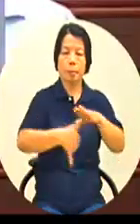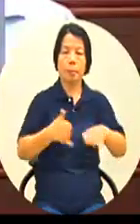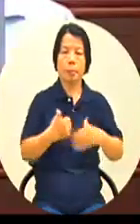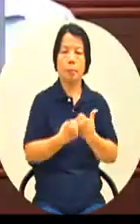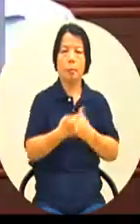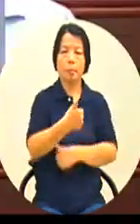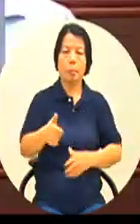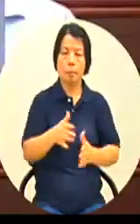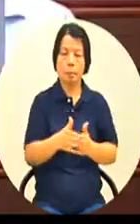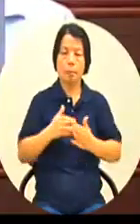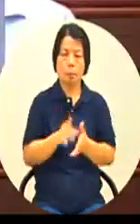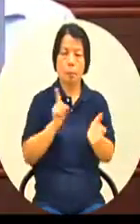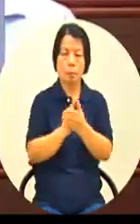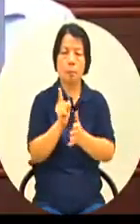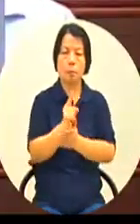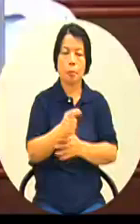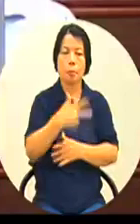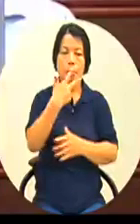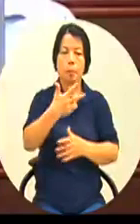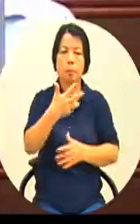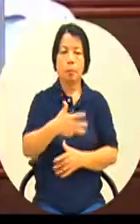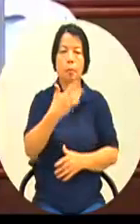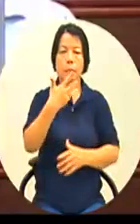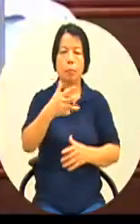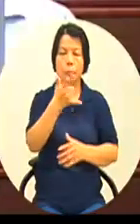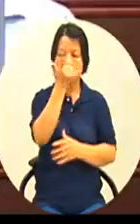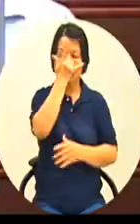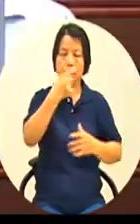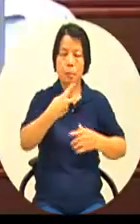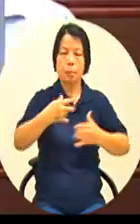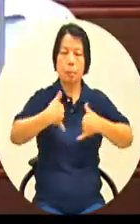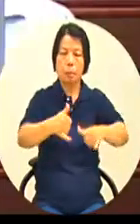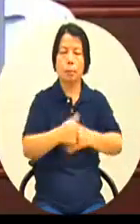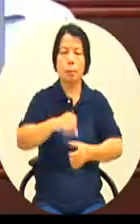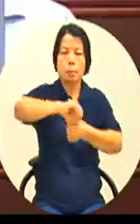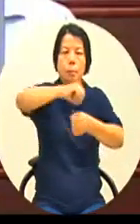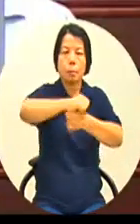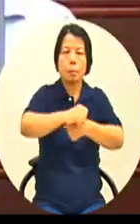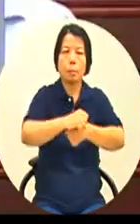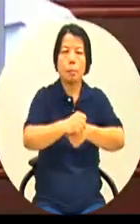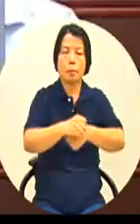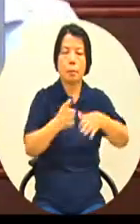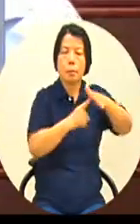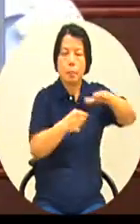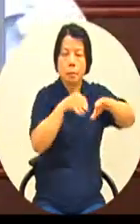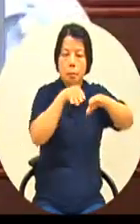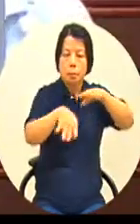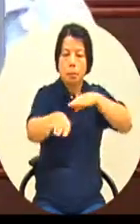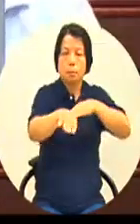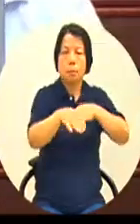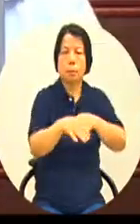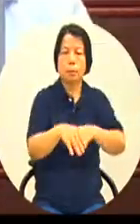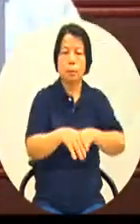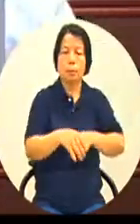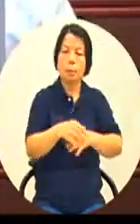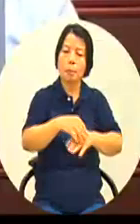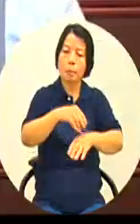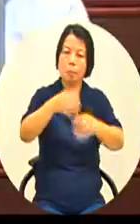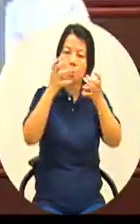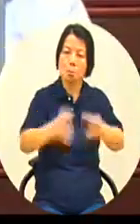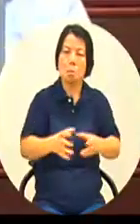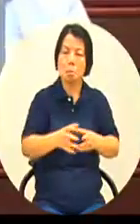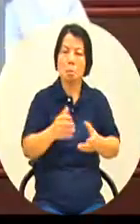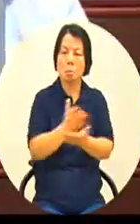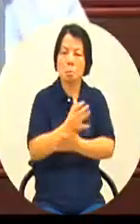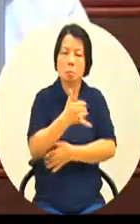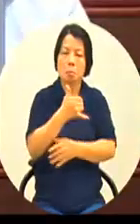们在高速公路八德二路这个新增一个交流道的这个可行性跟建制了哈。那我们